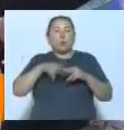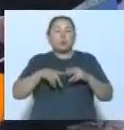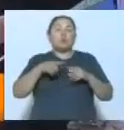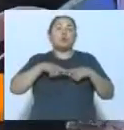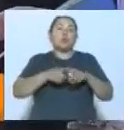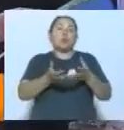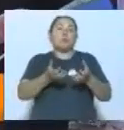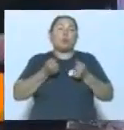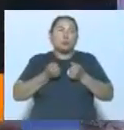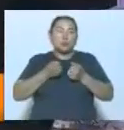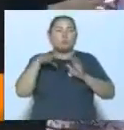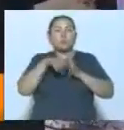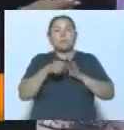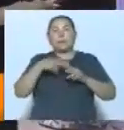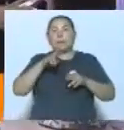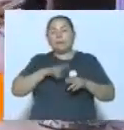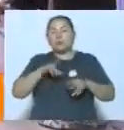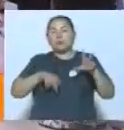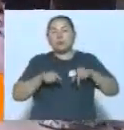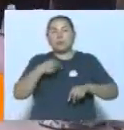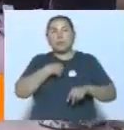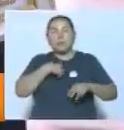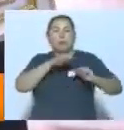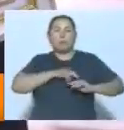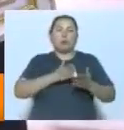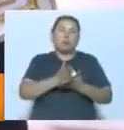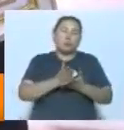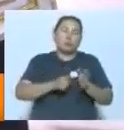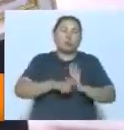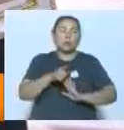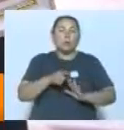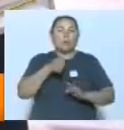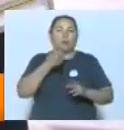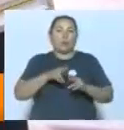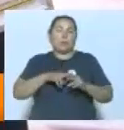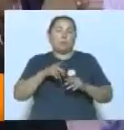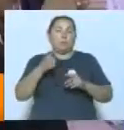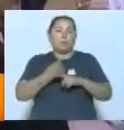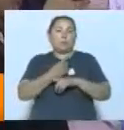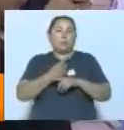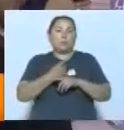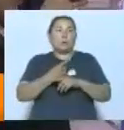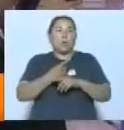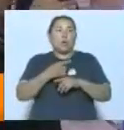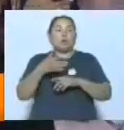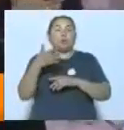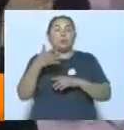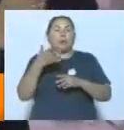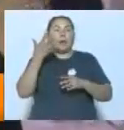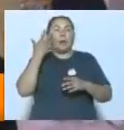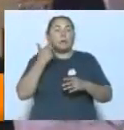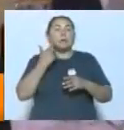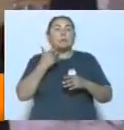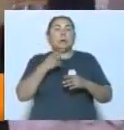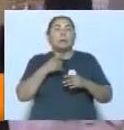тағайындалдым. Сол жылда 2 жылдан астам уақыт қызмет атқарып келем сол лауазымда. Алғаш төтенше жағдай туындаған кезде